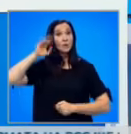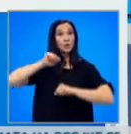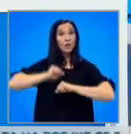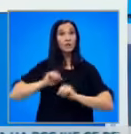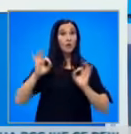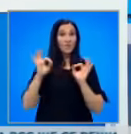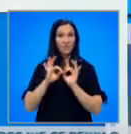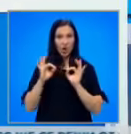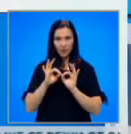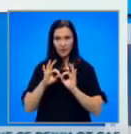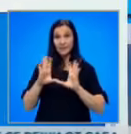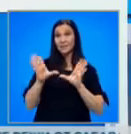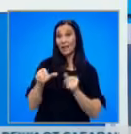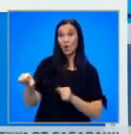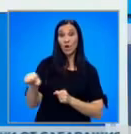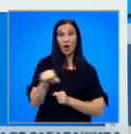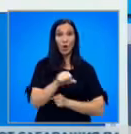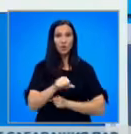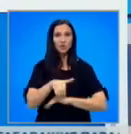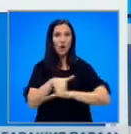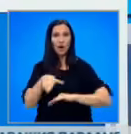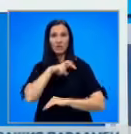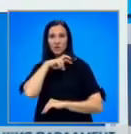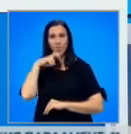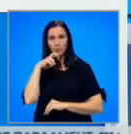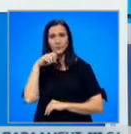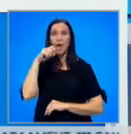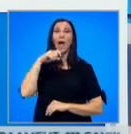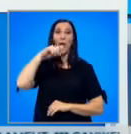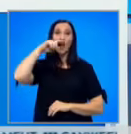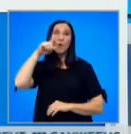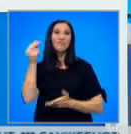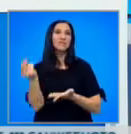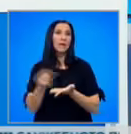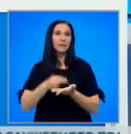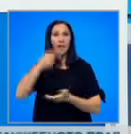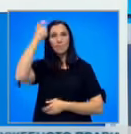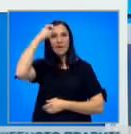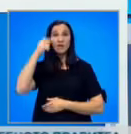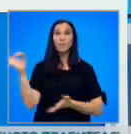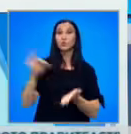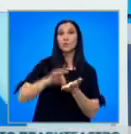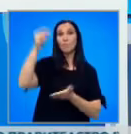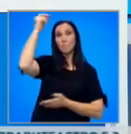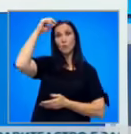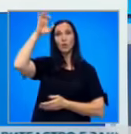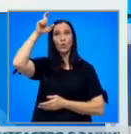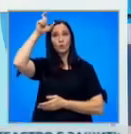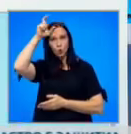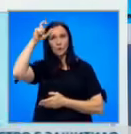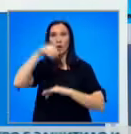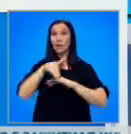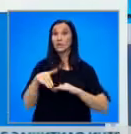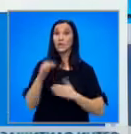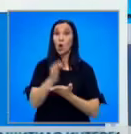Изпълнителният директор на Frontex, заедно с ръководството на гранична полиция и главния секретар на МВР, посети българо-турската граница, за да оценят